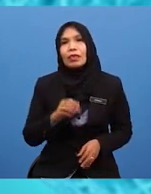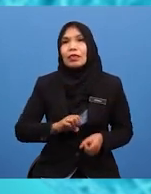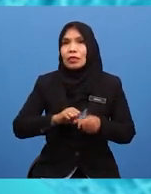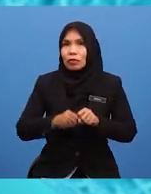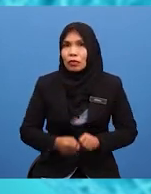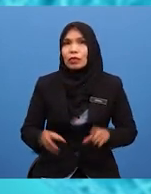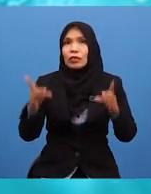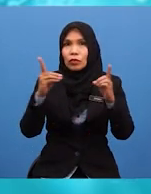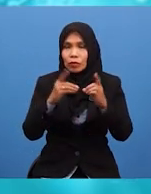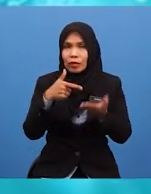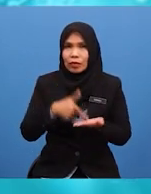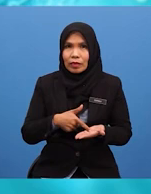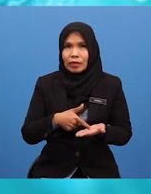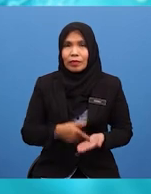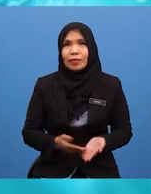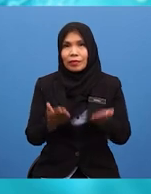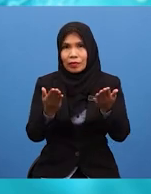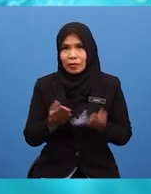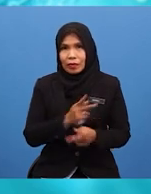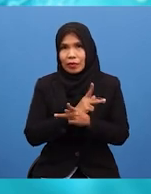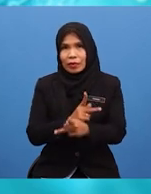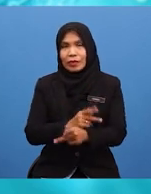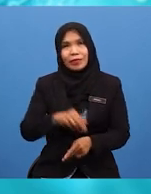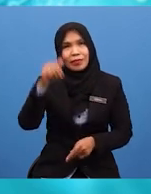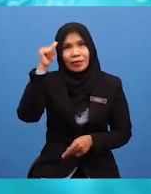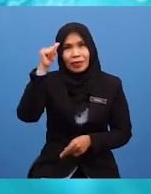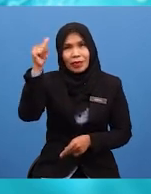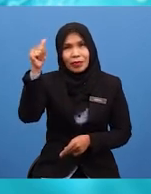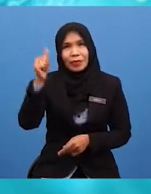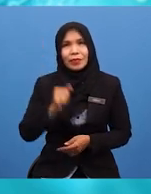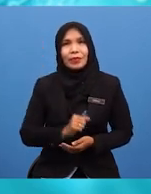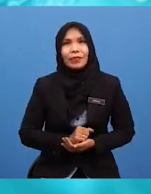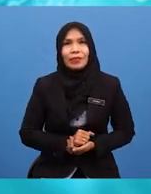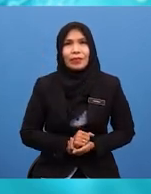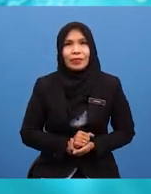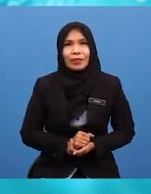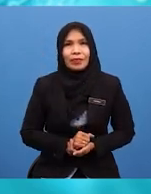semoga berjumpa lagi. Sekian, terima kasih. Assalamualaikum.